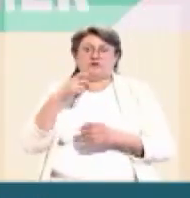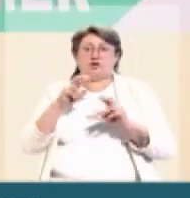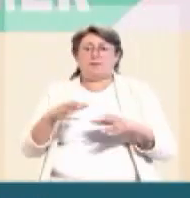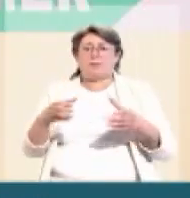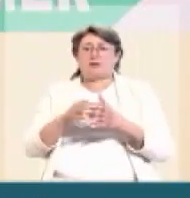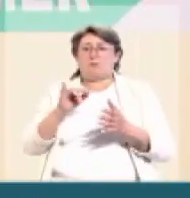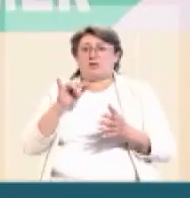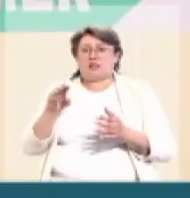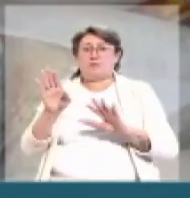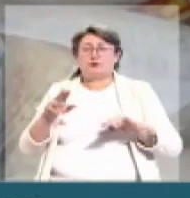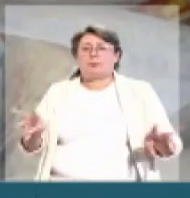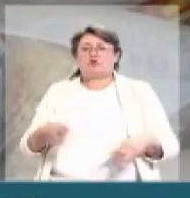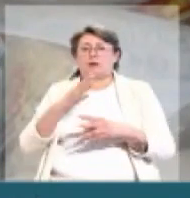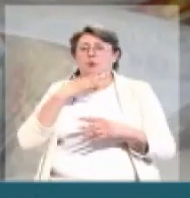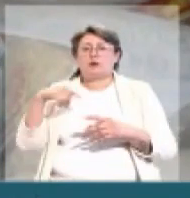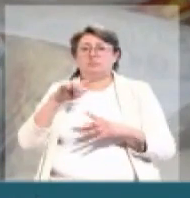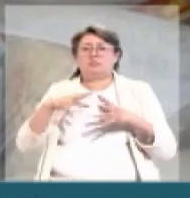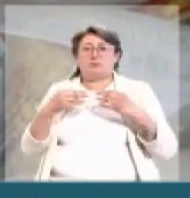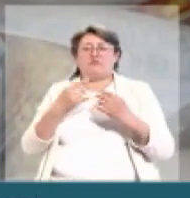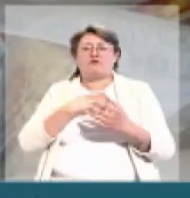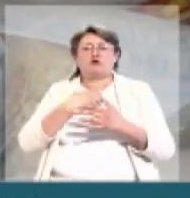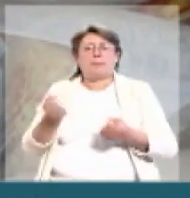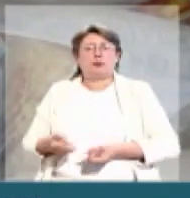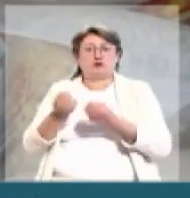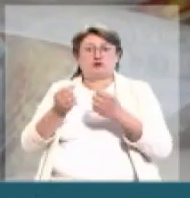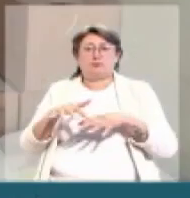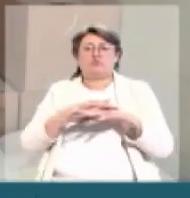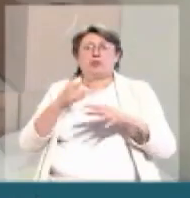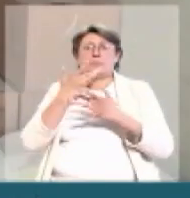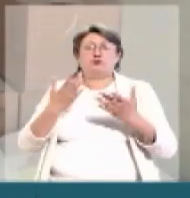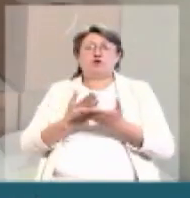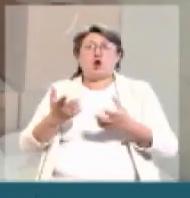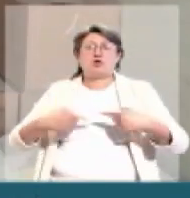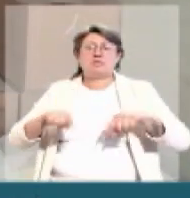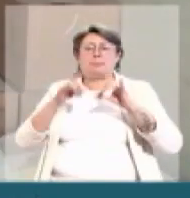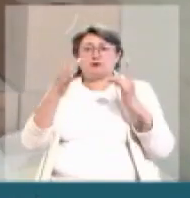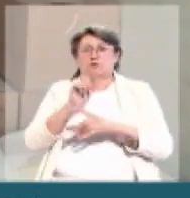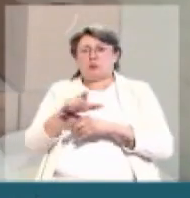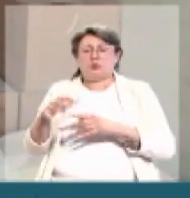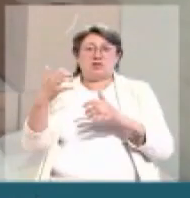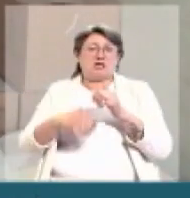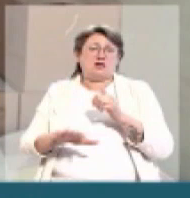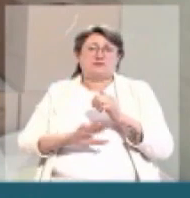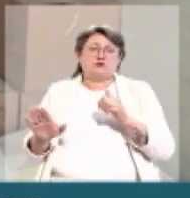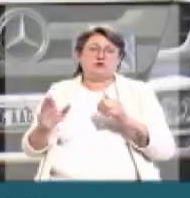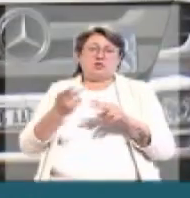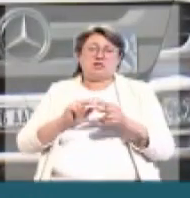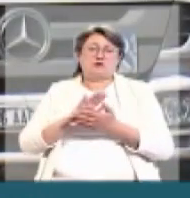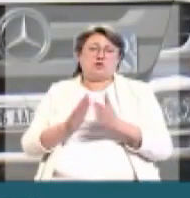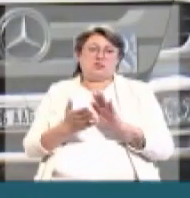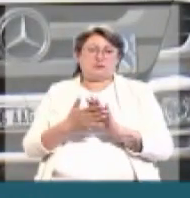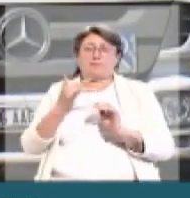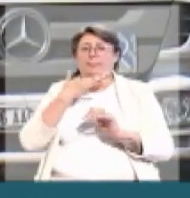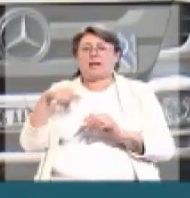члены партии «Манат». После пожара многим семьям важна поддержка. Общественные, политические организации и простые граждане не остаются в стороне от этой